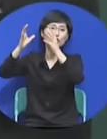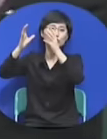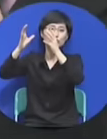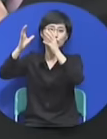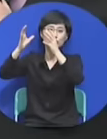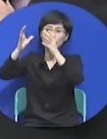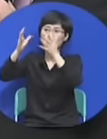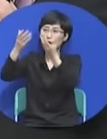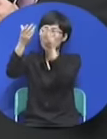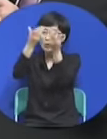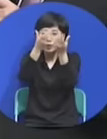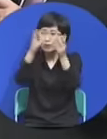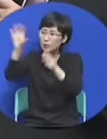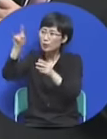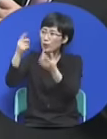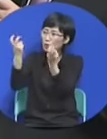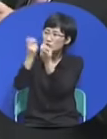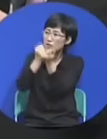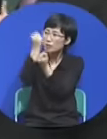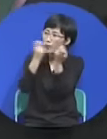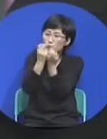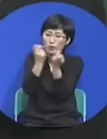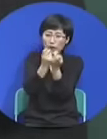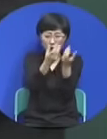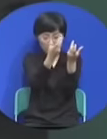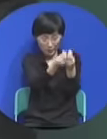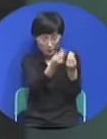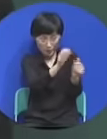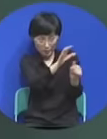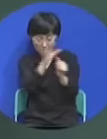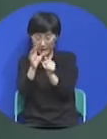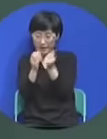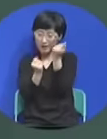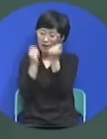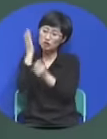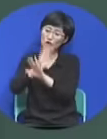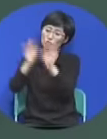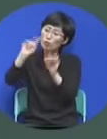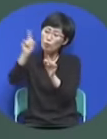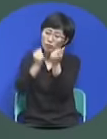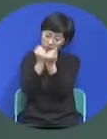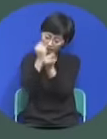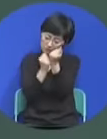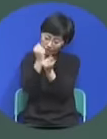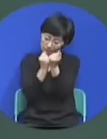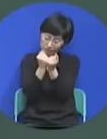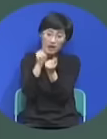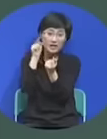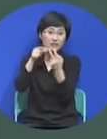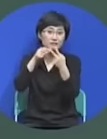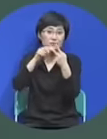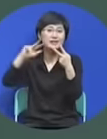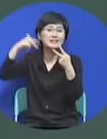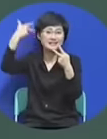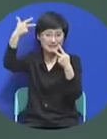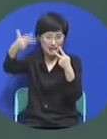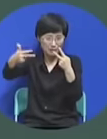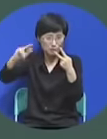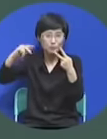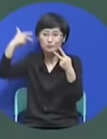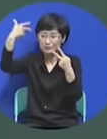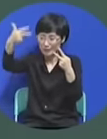而且耶稣做了天国的比喻. 마태복음 13장입니다. 是马太福音13章. 요것은 다음 주에 확인하겠습니다.